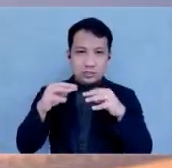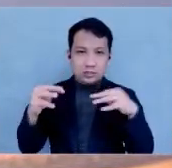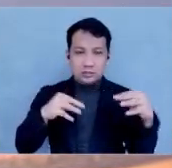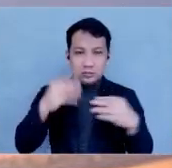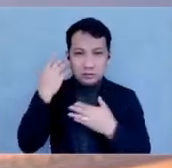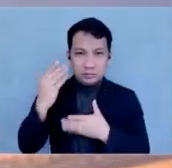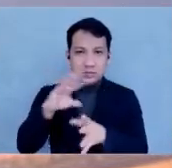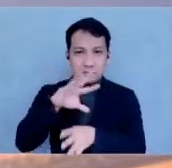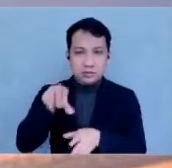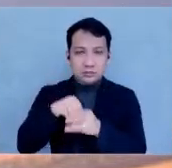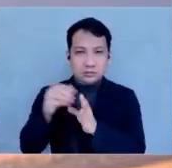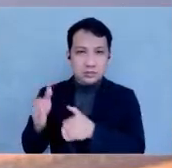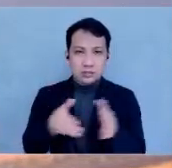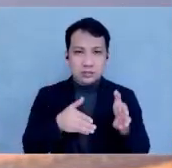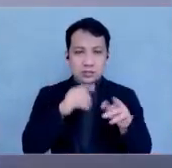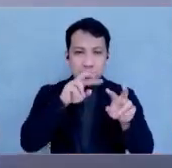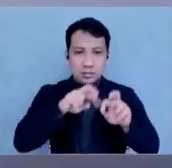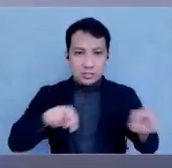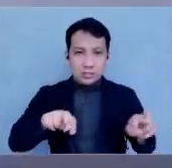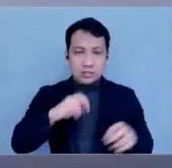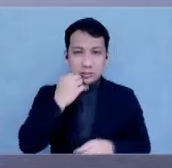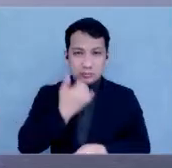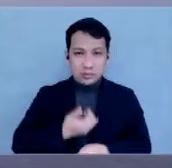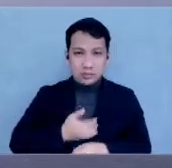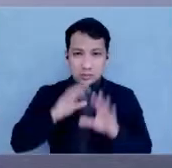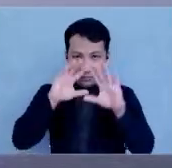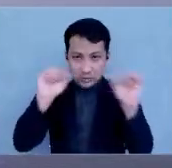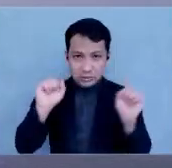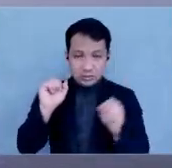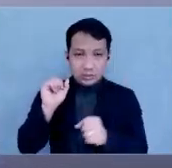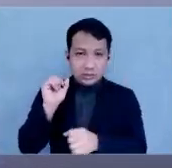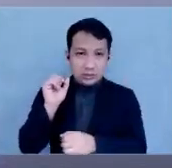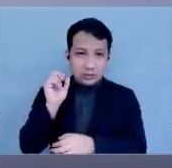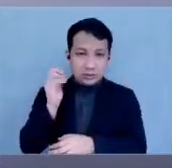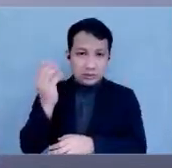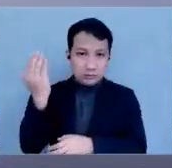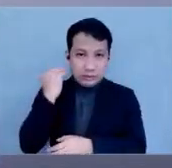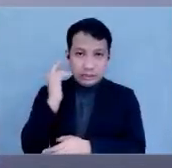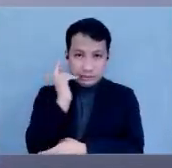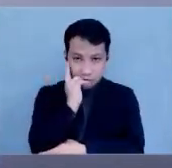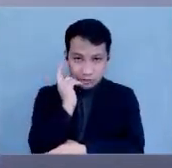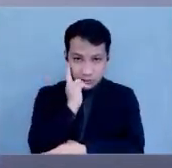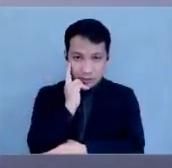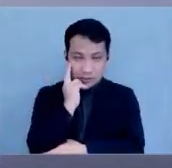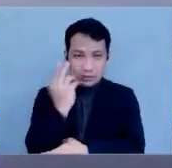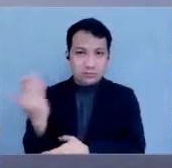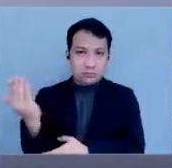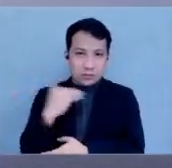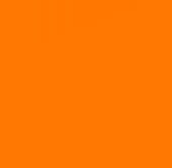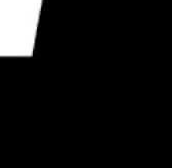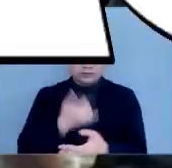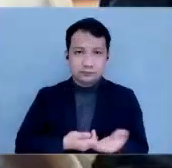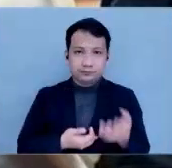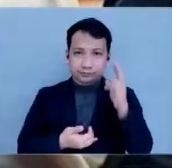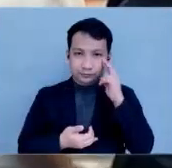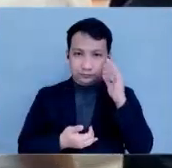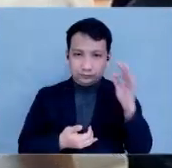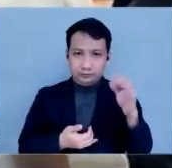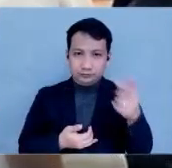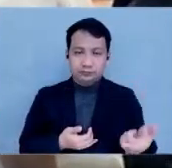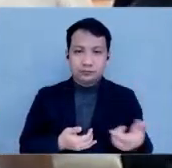planong imbitahan si dating Pangulong Rodrigo Duterte. Nasa frontline ng balitang yan, si Rhea Fernandez.